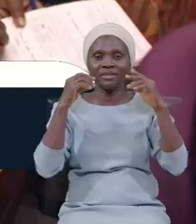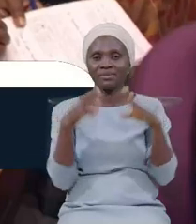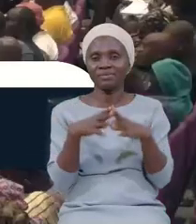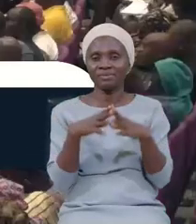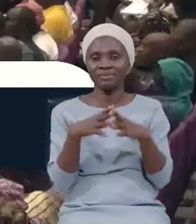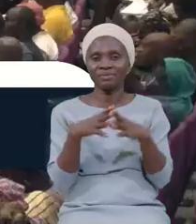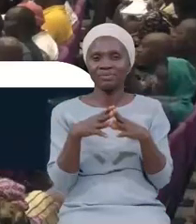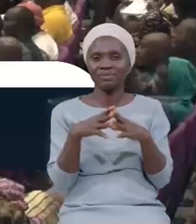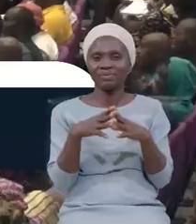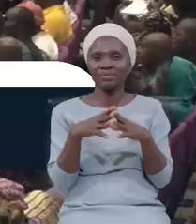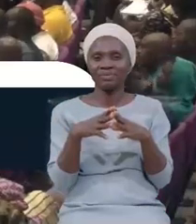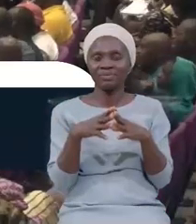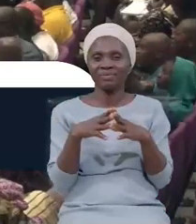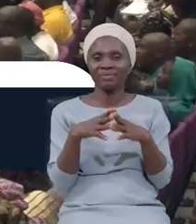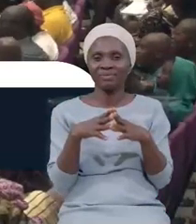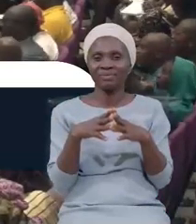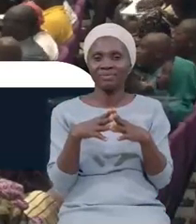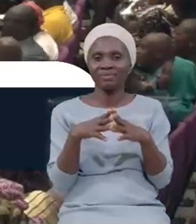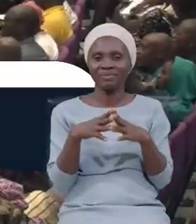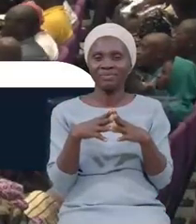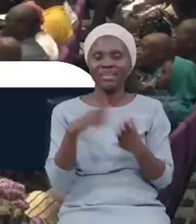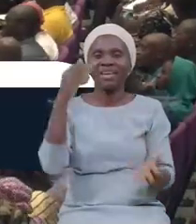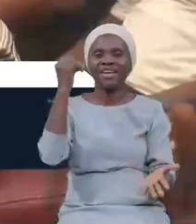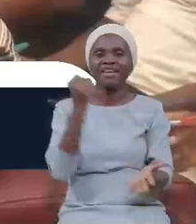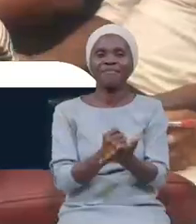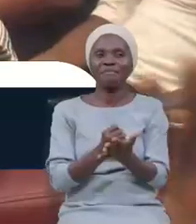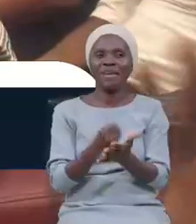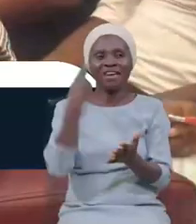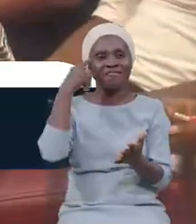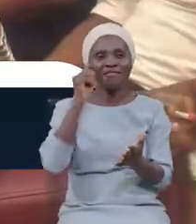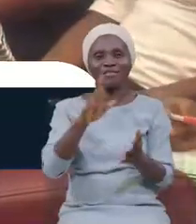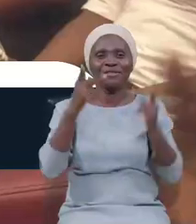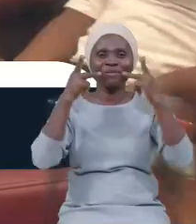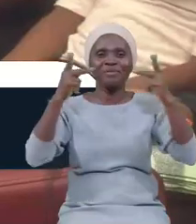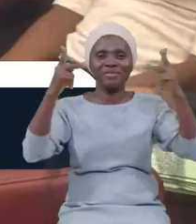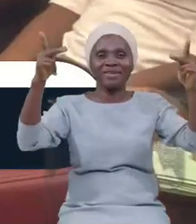Amen pour votre provision. Amen pour votre prospérité.